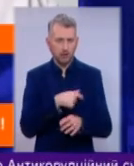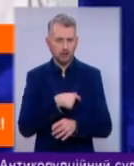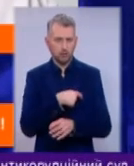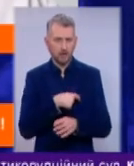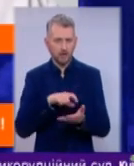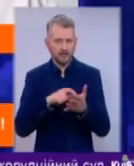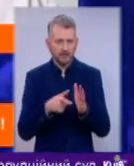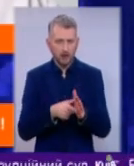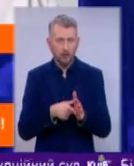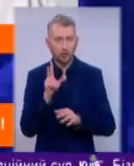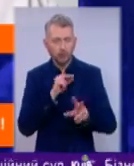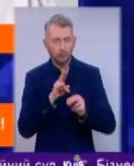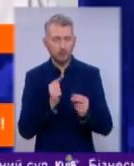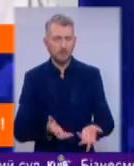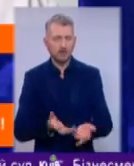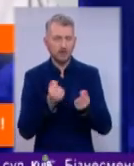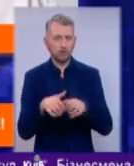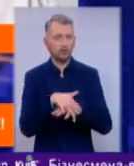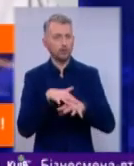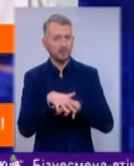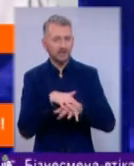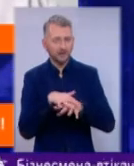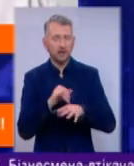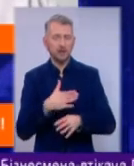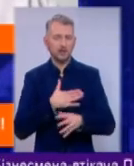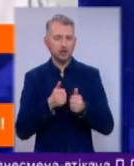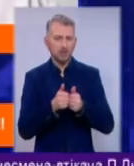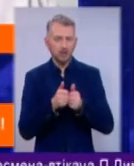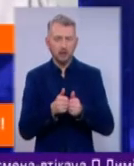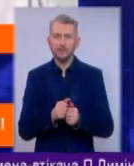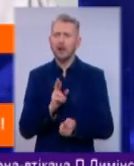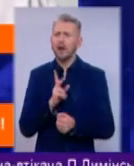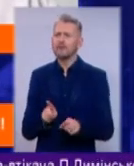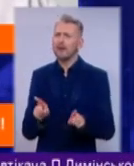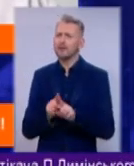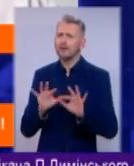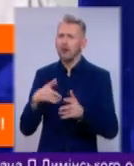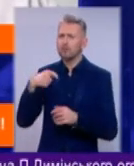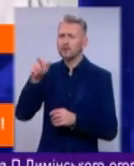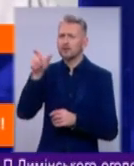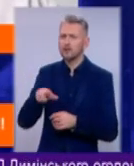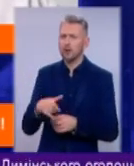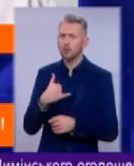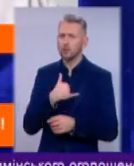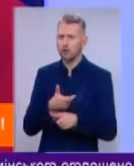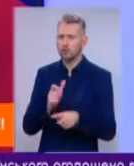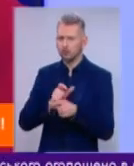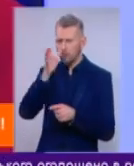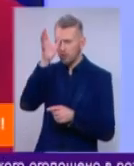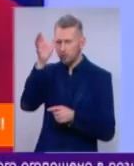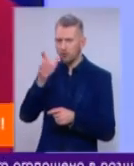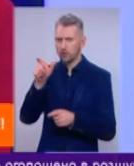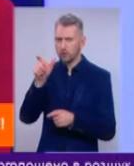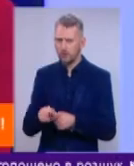так пане Дмитре, розраховуємо на підтримку суспільства і наших партнерів. А як так сталося? Президент у нас дуже розумний